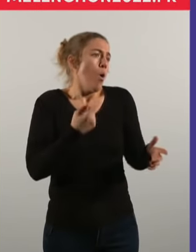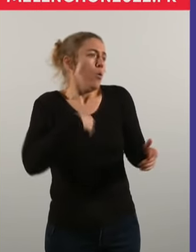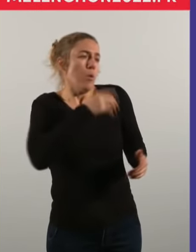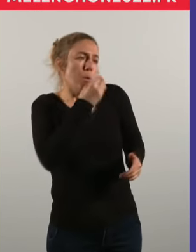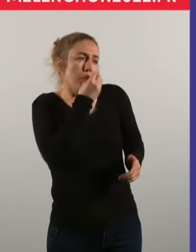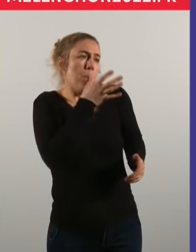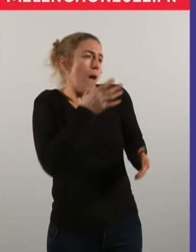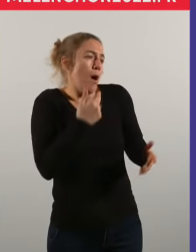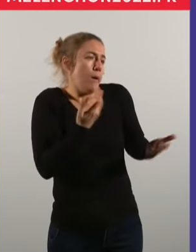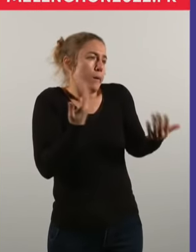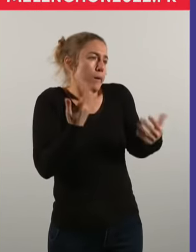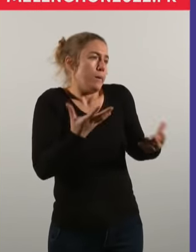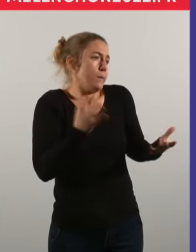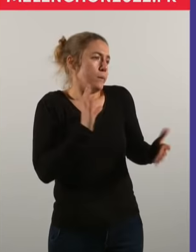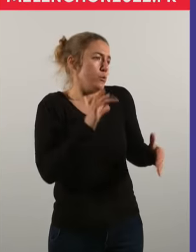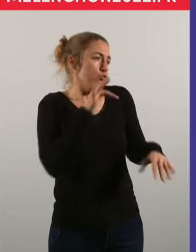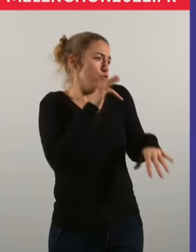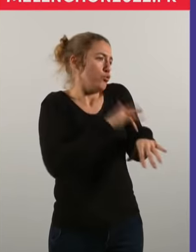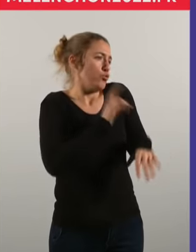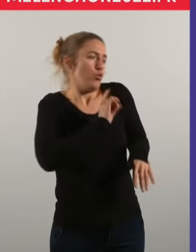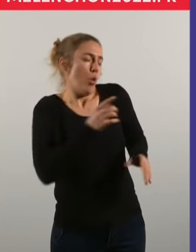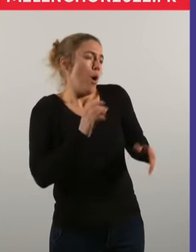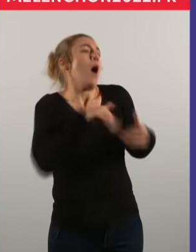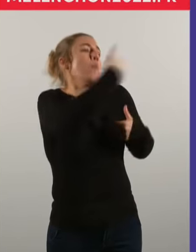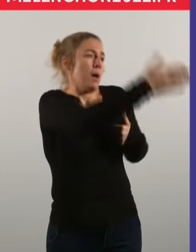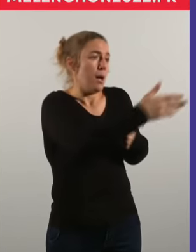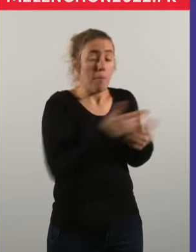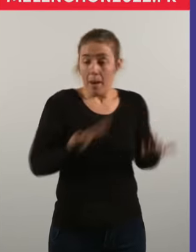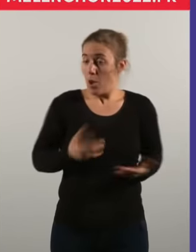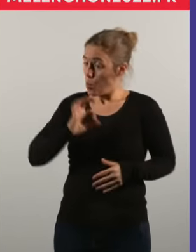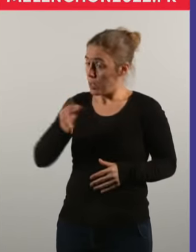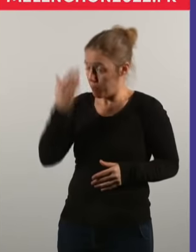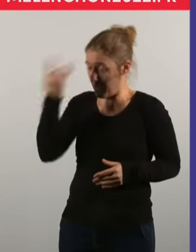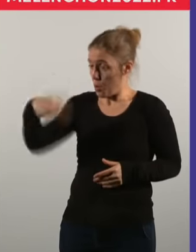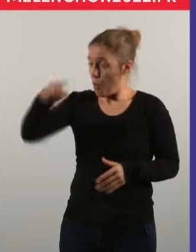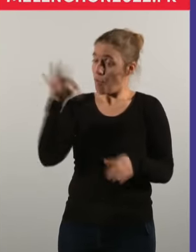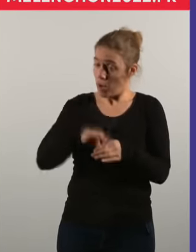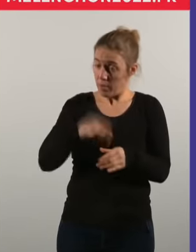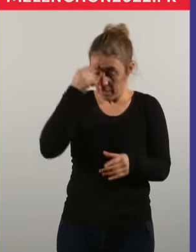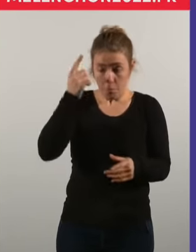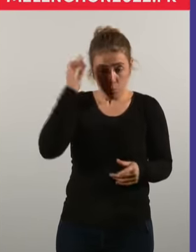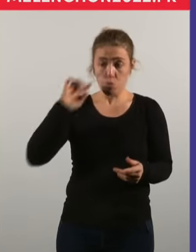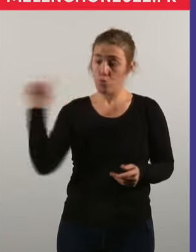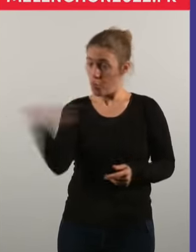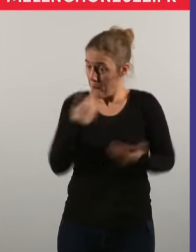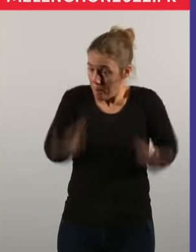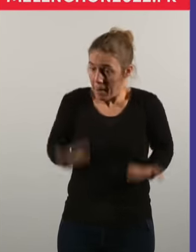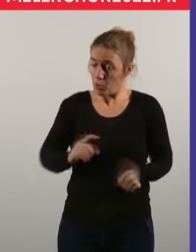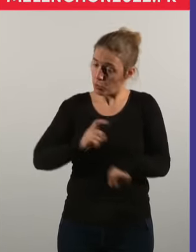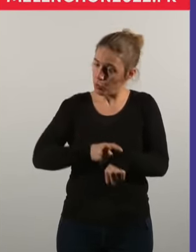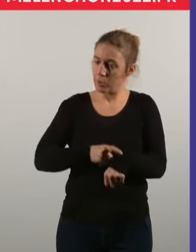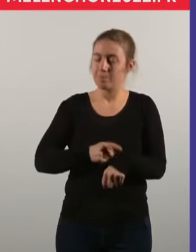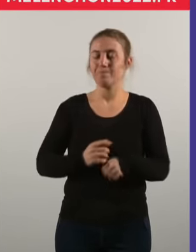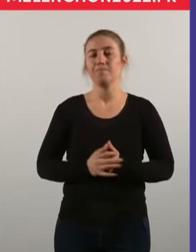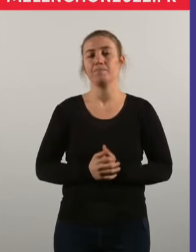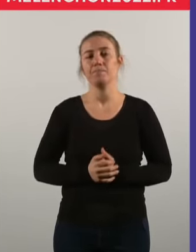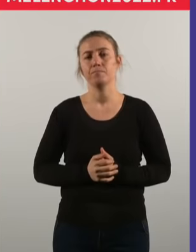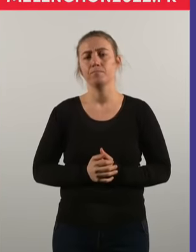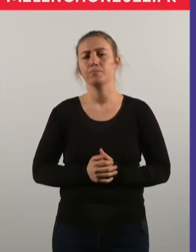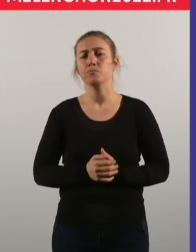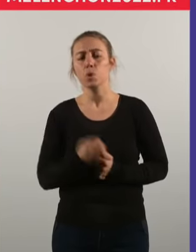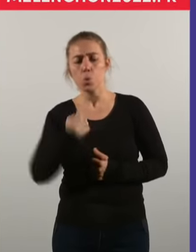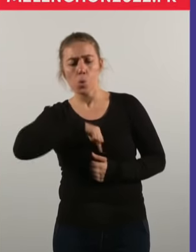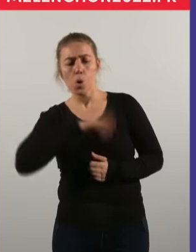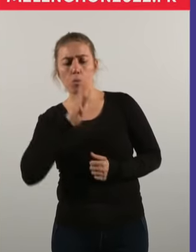ça a été pour eux. Donc là, s'ils votent pour nous, ça sera pour eux, pour tout le monde. Donc, ce n'est pas d'union dont on a